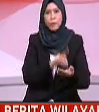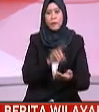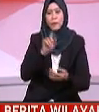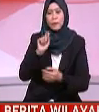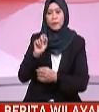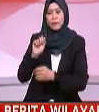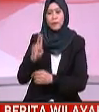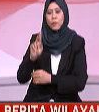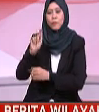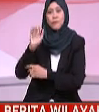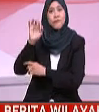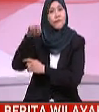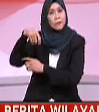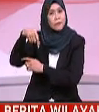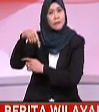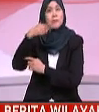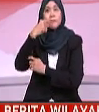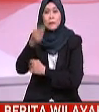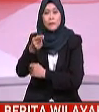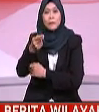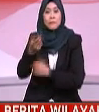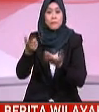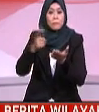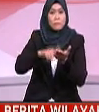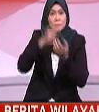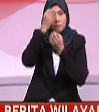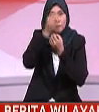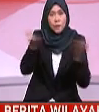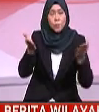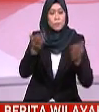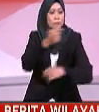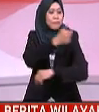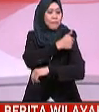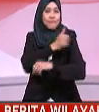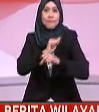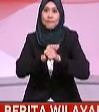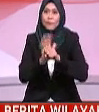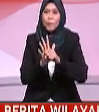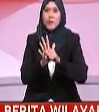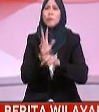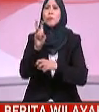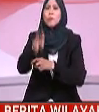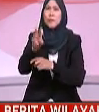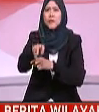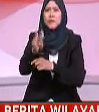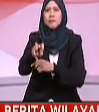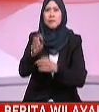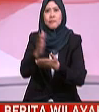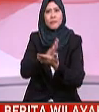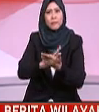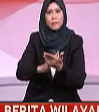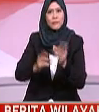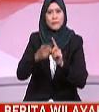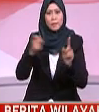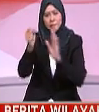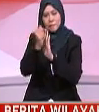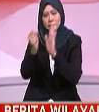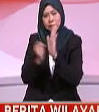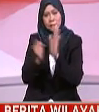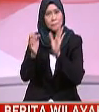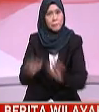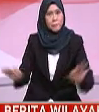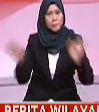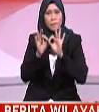Taufik Al-Rabiah sebelum ini dilaporkan berkata vaksinasi COVID-19 adalah wajib dan sebahagian daripada syarat